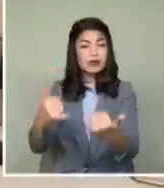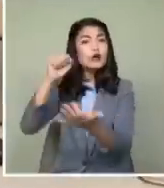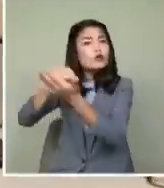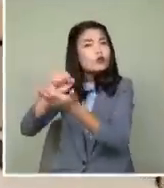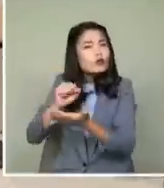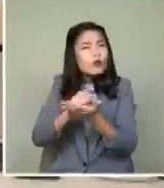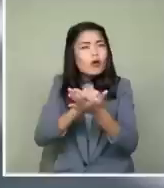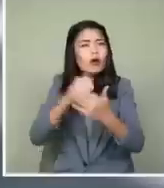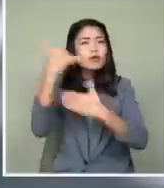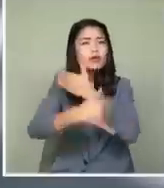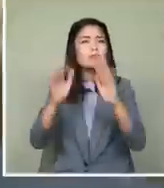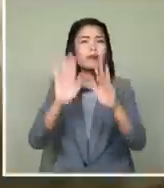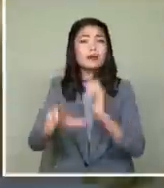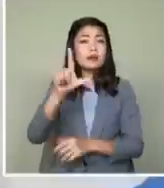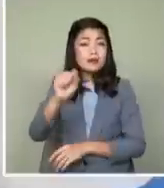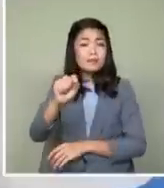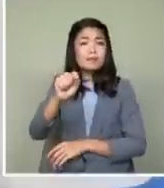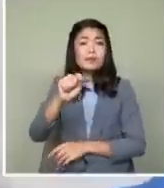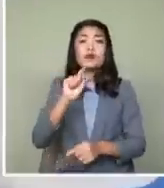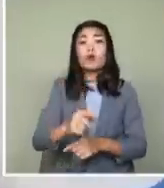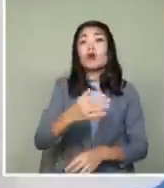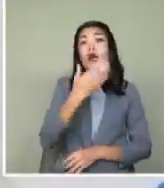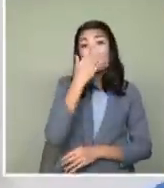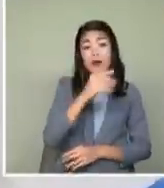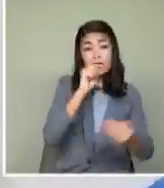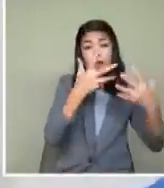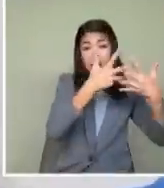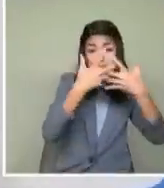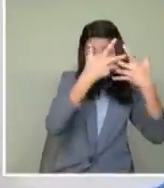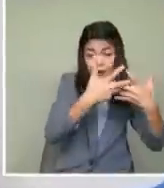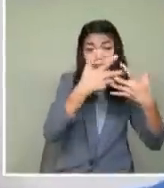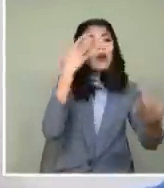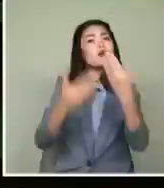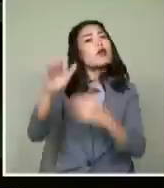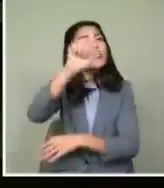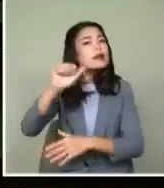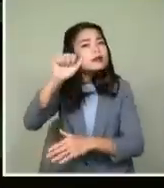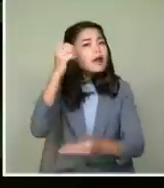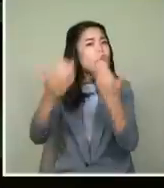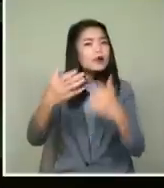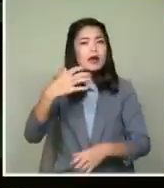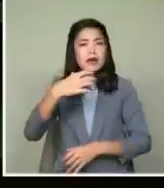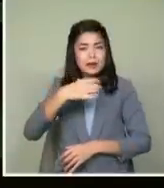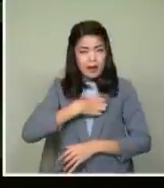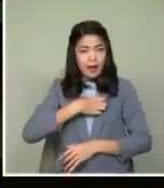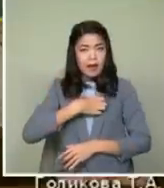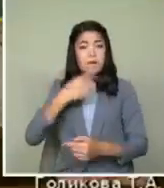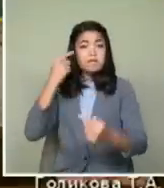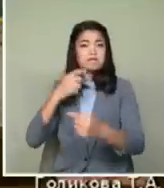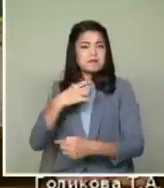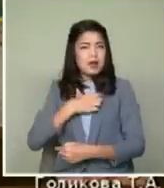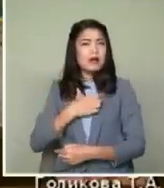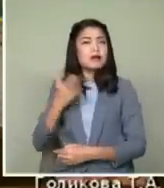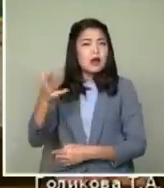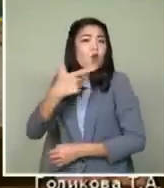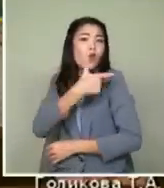กว่า20ประเทศแล้วไม่ว่าจะจากลาตินอเมริกาตะวันออกกลางและเอเชียแสดงเจตจำนงต้องการวัคซีน